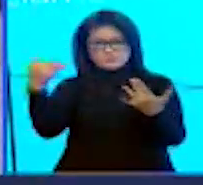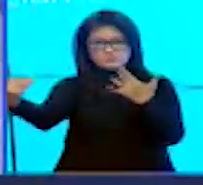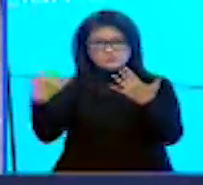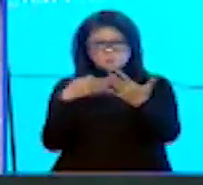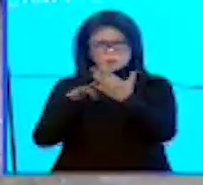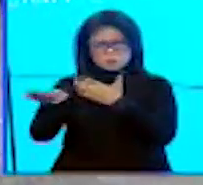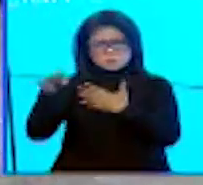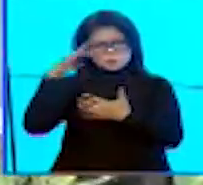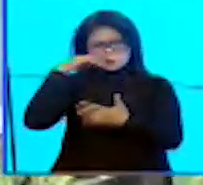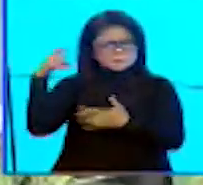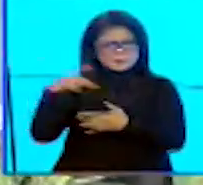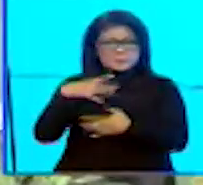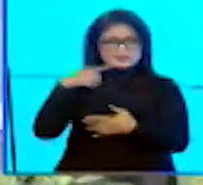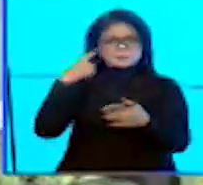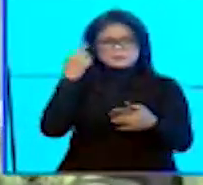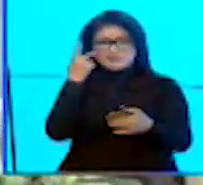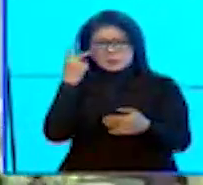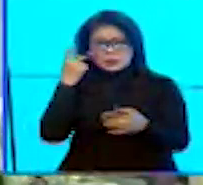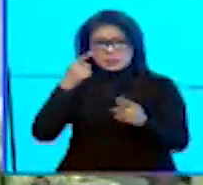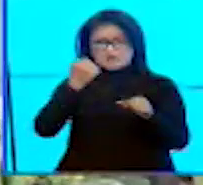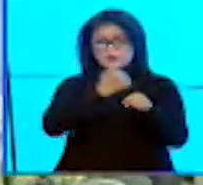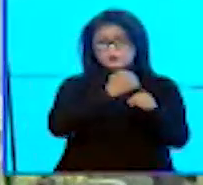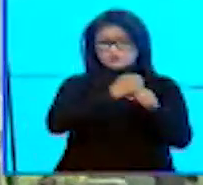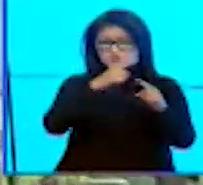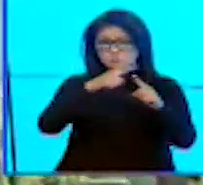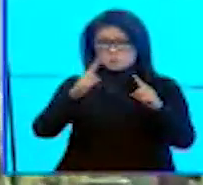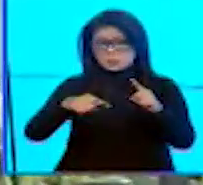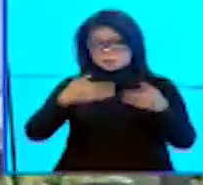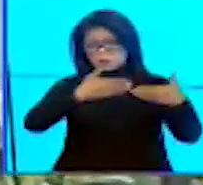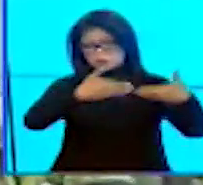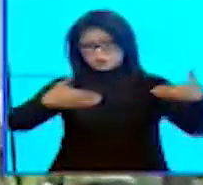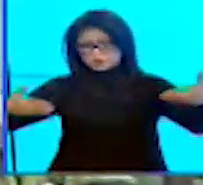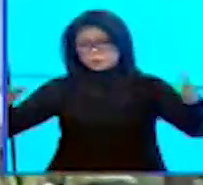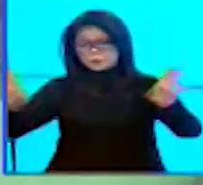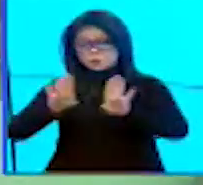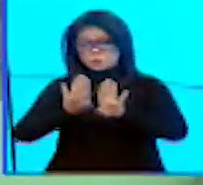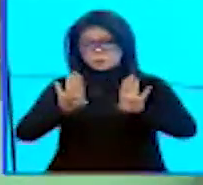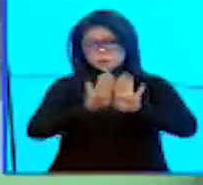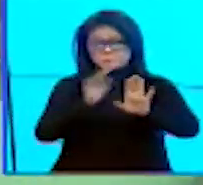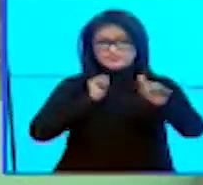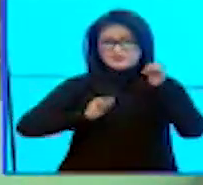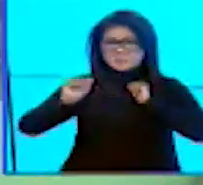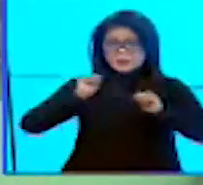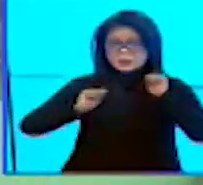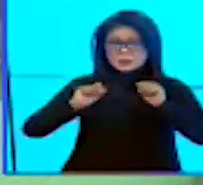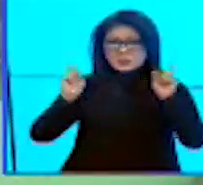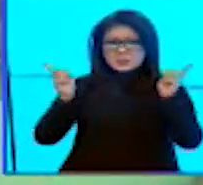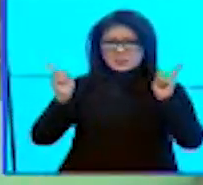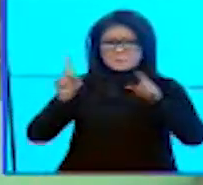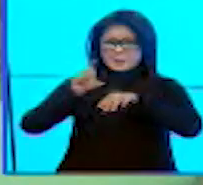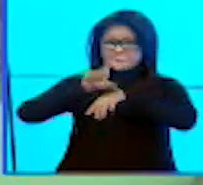Yudomulyo. Satgas COVID-19 juga masih menutup serta menghentikan semua kegiatan keagamaan di masjid dan musola untuk sementara